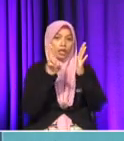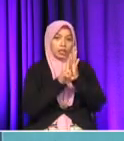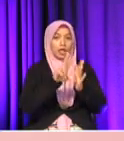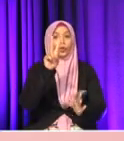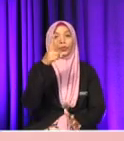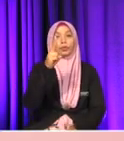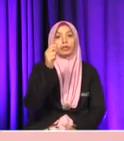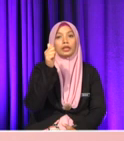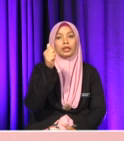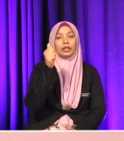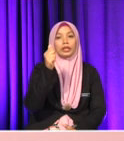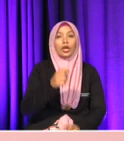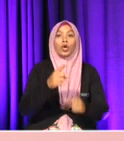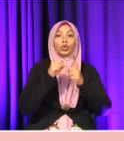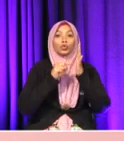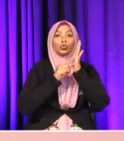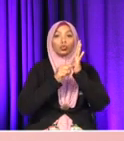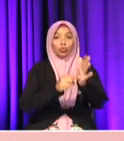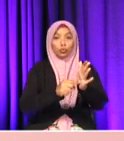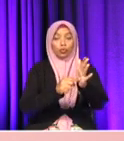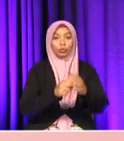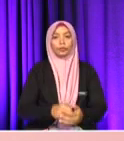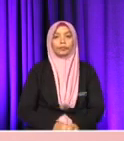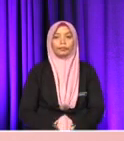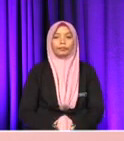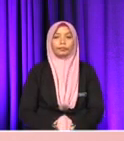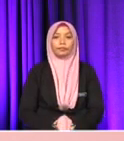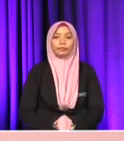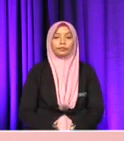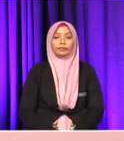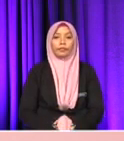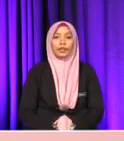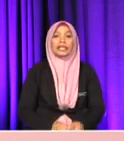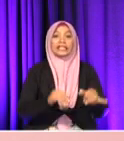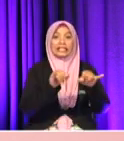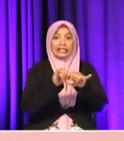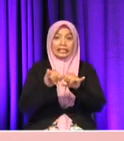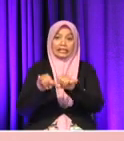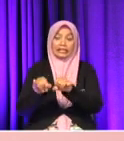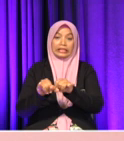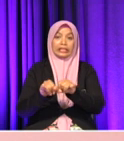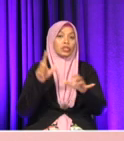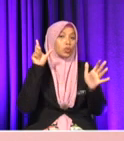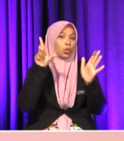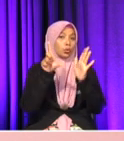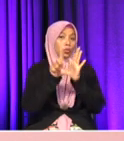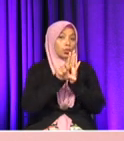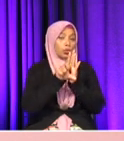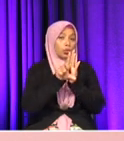menunjukkan satu proses pengolahan air ke bentuk grafik jenis logo produk makanan